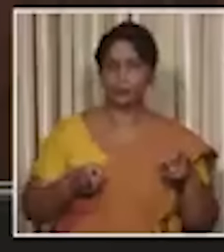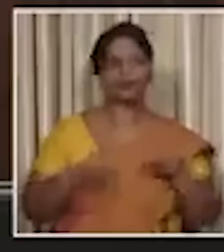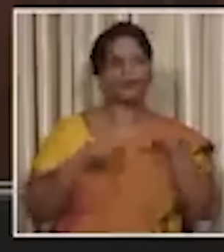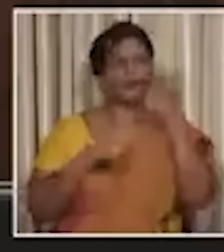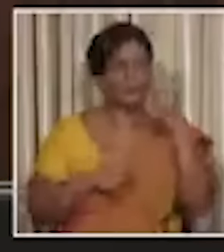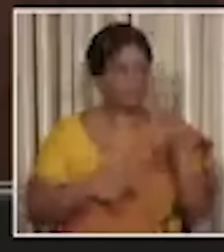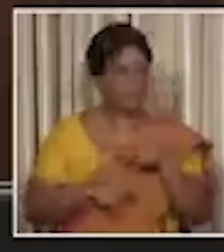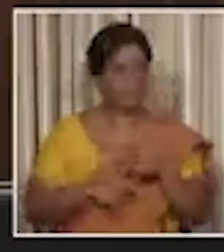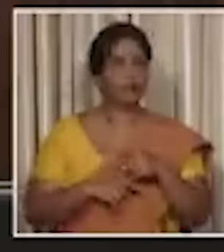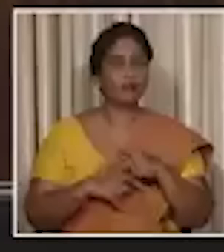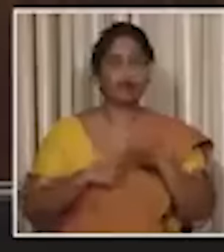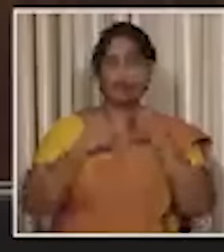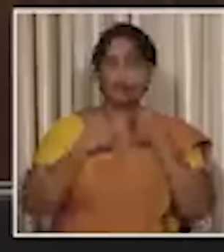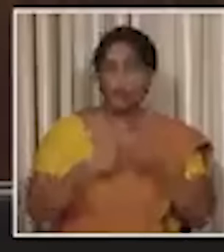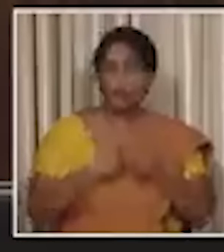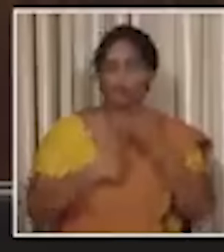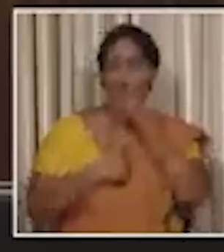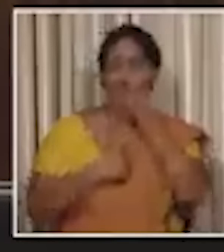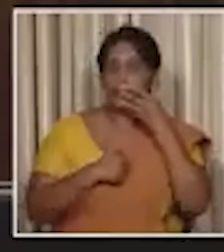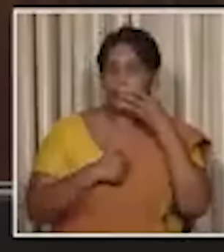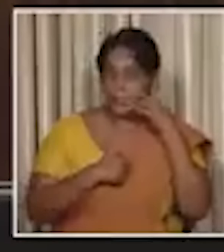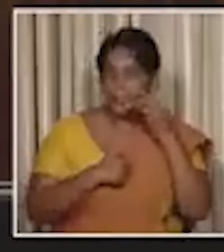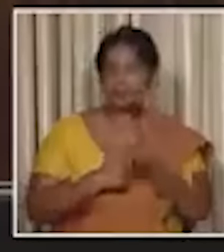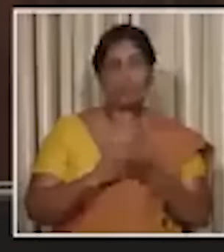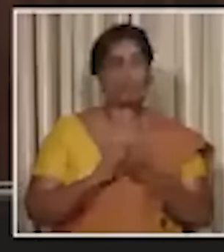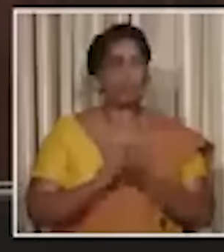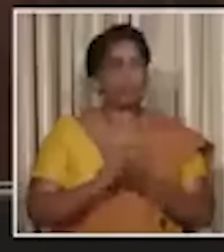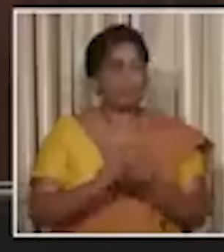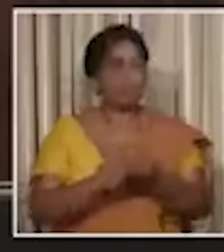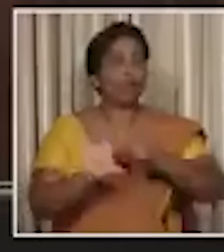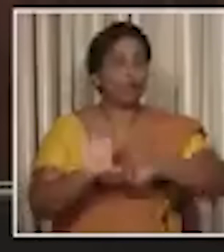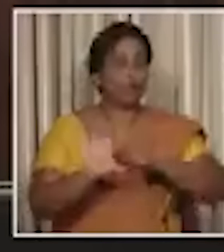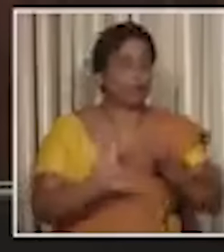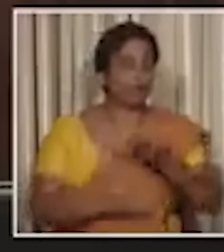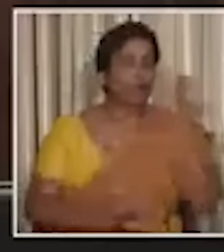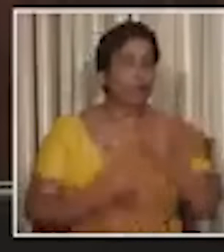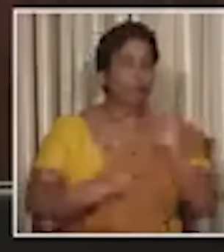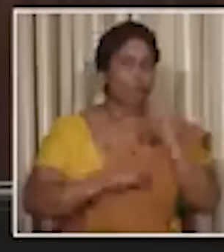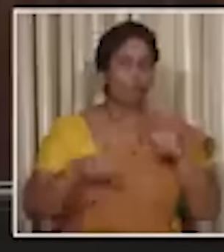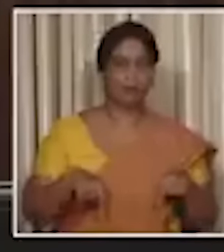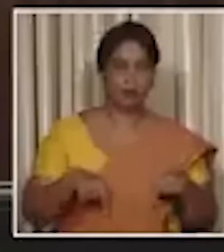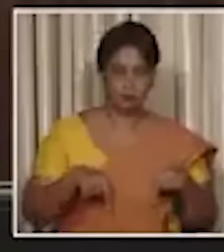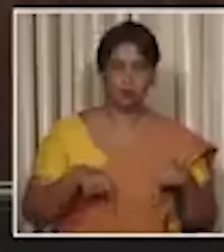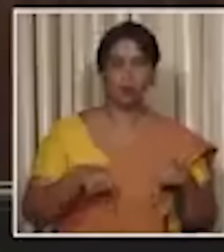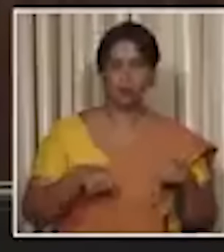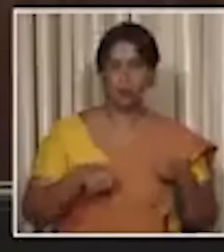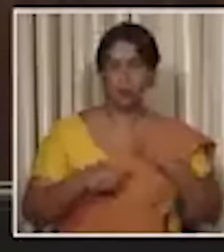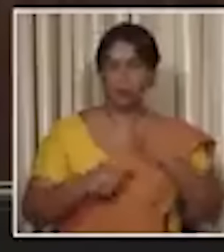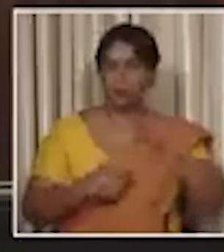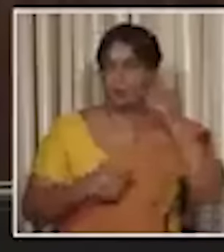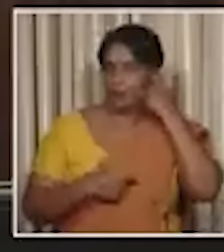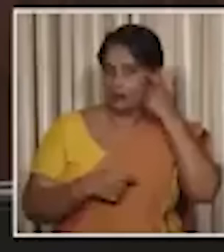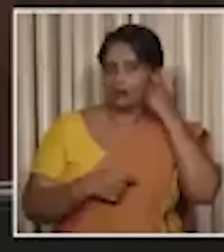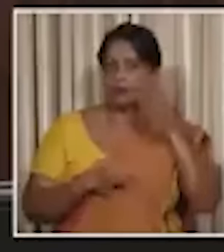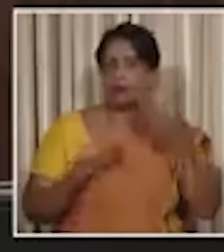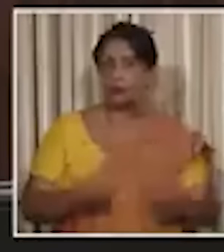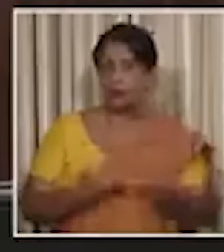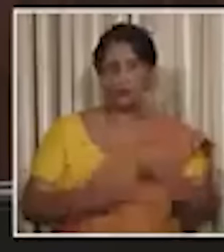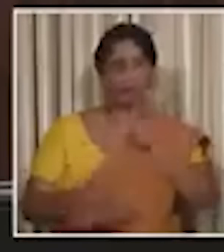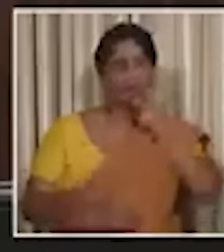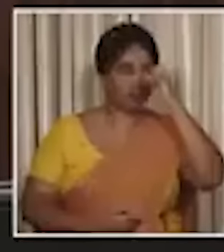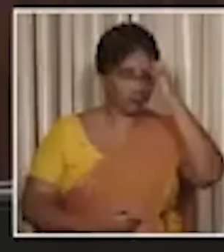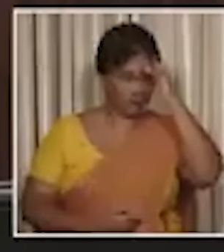සලක්නේ. මතක තබා ගන්න. මේ ජනවරමේ වුවමන්ත්‍රීවක් මේක. මා හිතනවා අපේ වර්තමාන